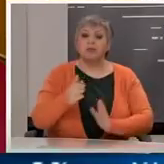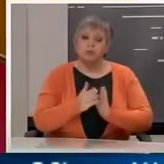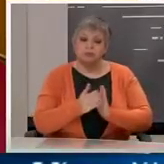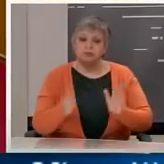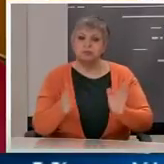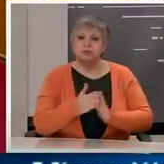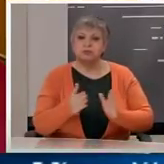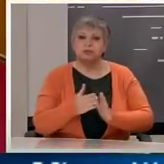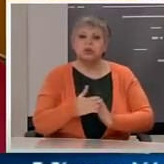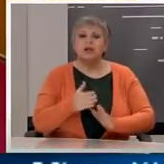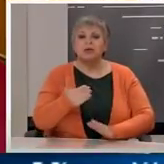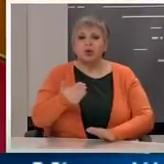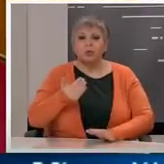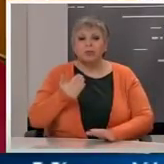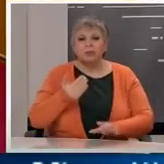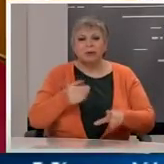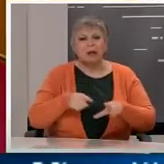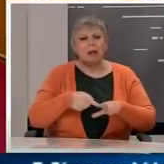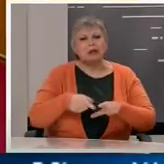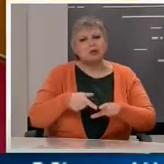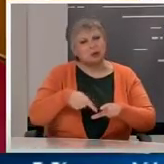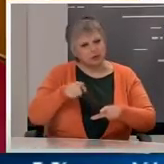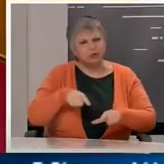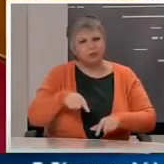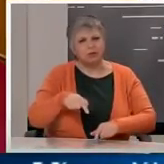Παραμονές Χριστουγέννων βγαίνουν τα δελτία τιμών.